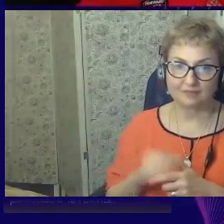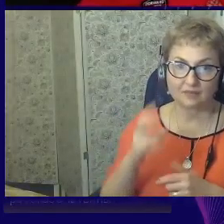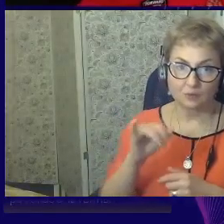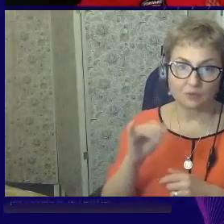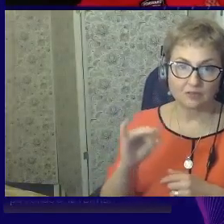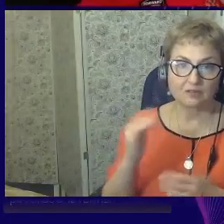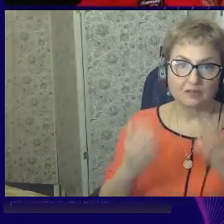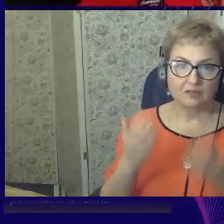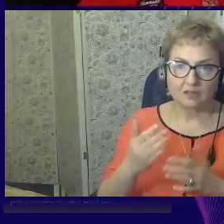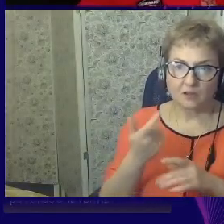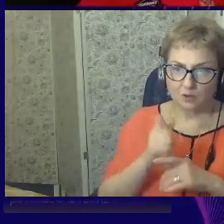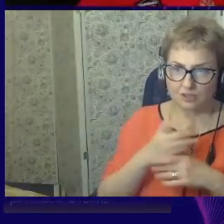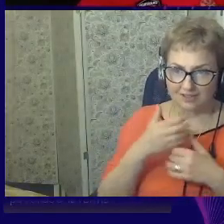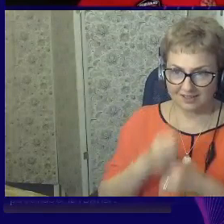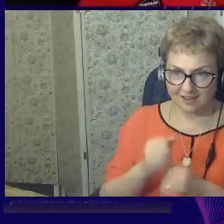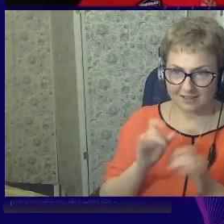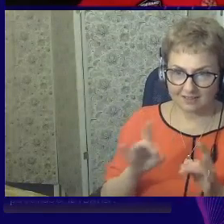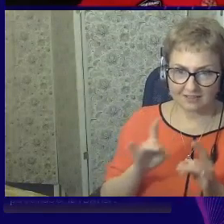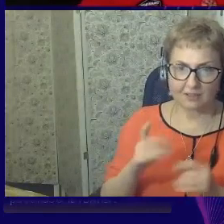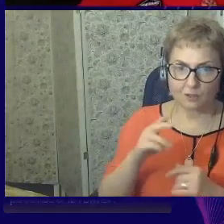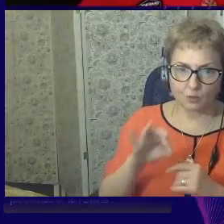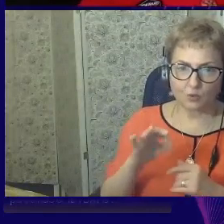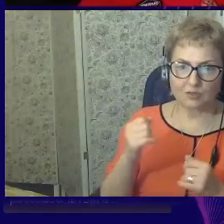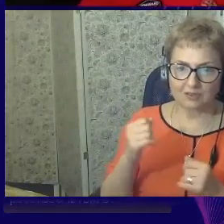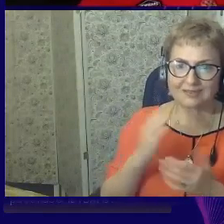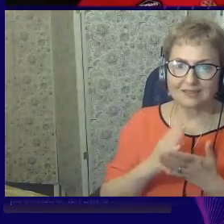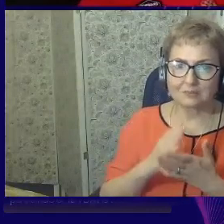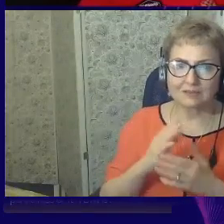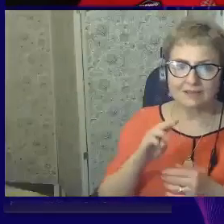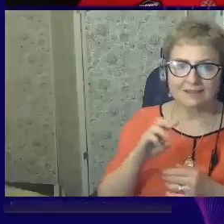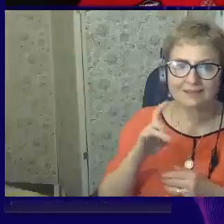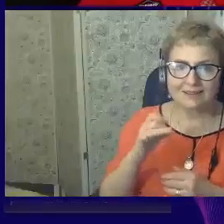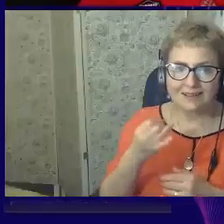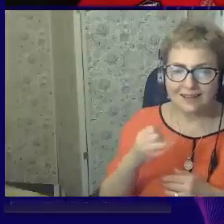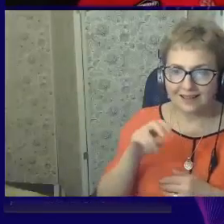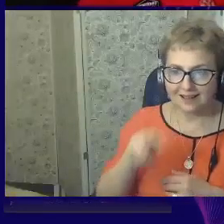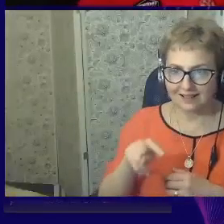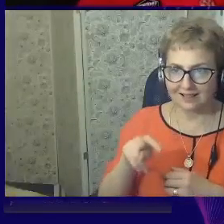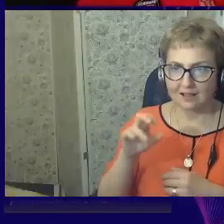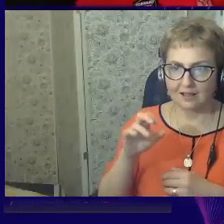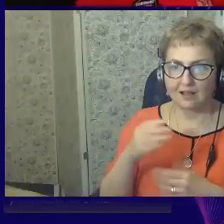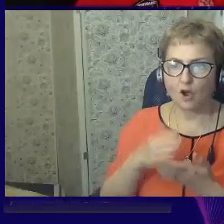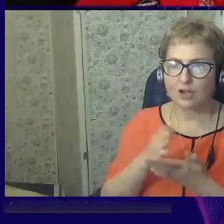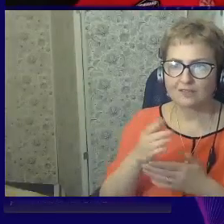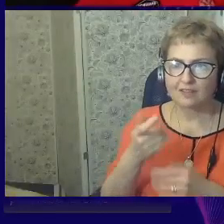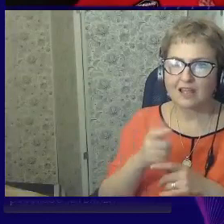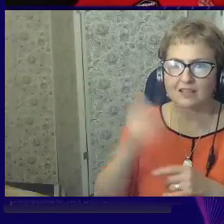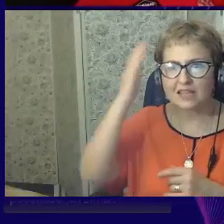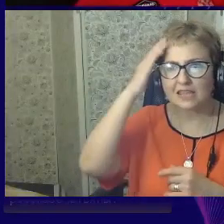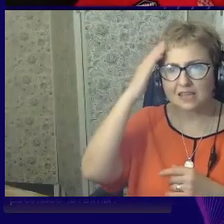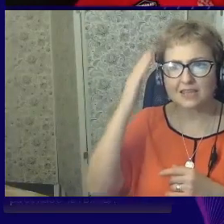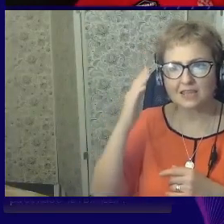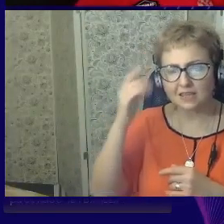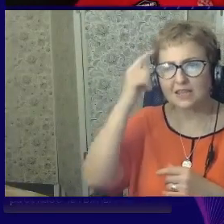Ну и если очень коротко, то именно трейл-ориентирование, как я сказала, это довольно интеллектуальный